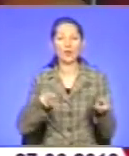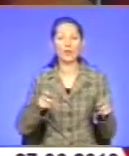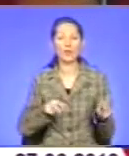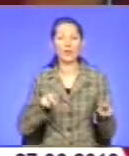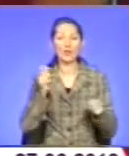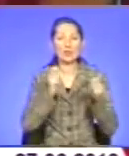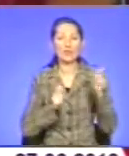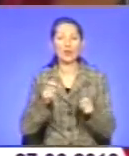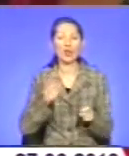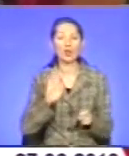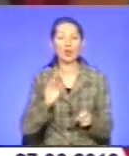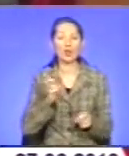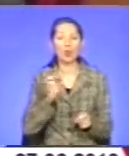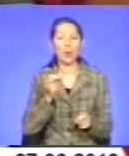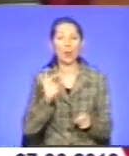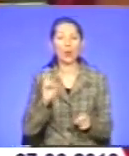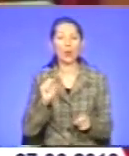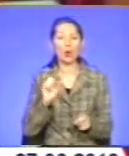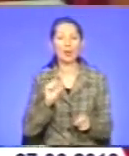Андрія Синька.